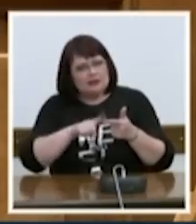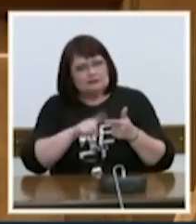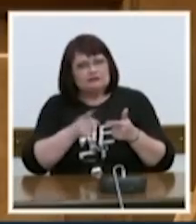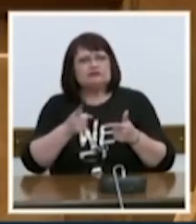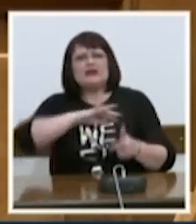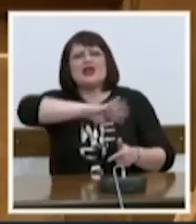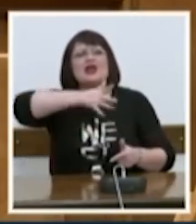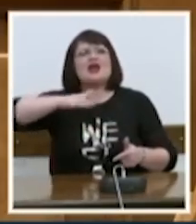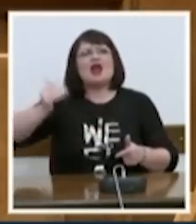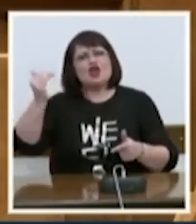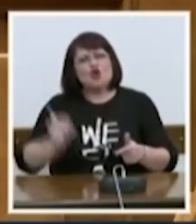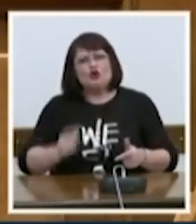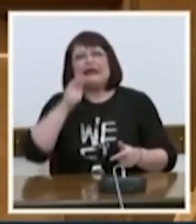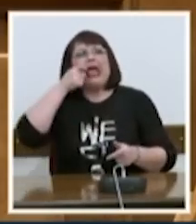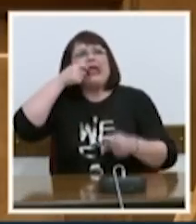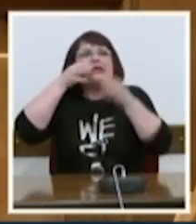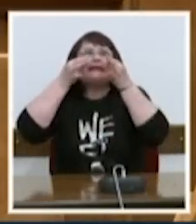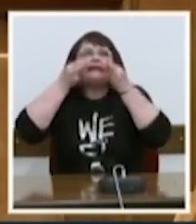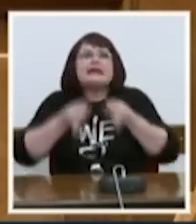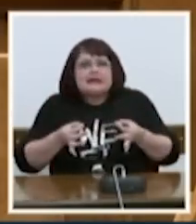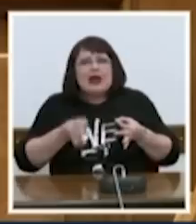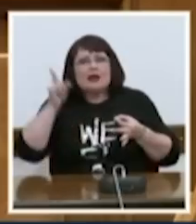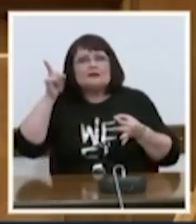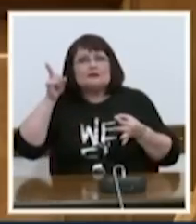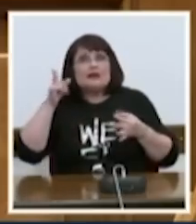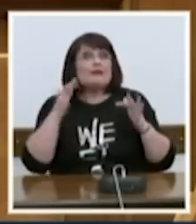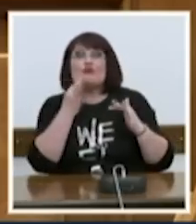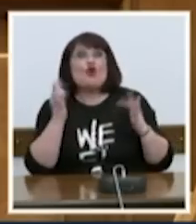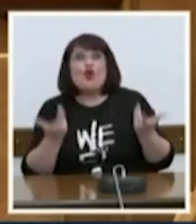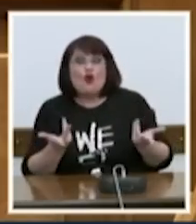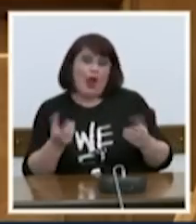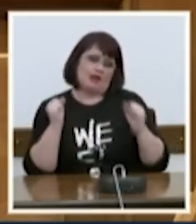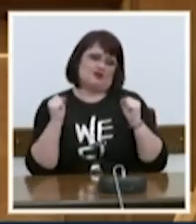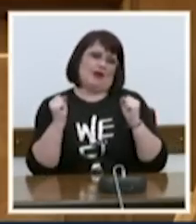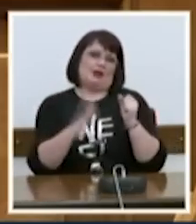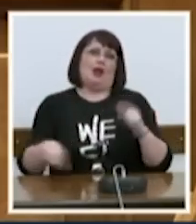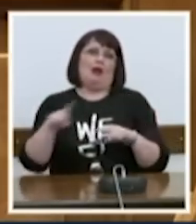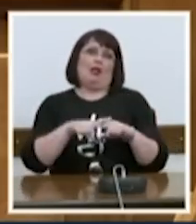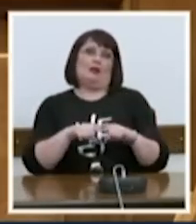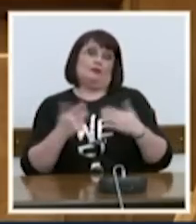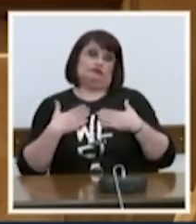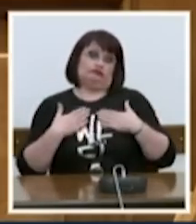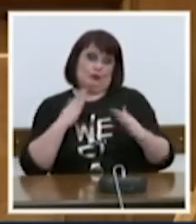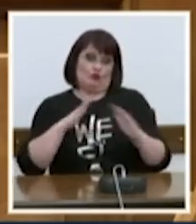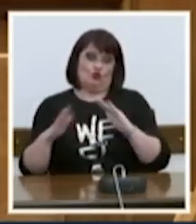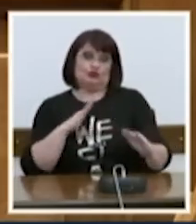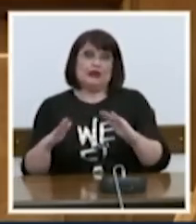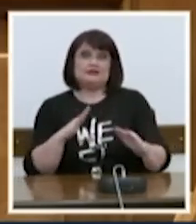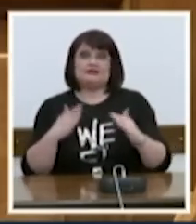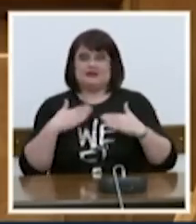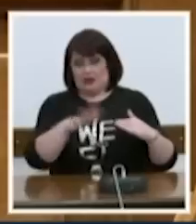της Νότιας Κίνας, δήθεν γίνεται για την ασφάλεια της χώρας μας, για τη διασφάλιση της εδαφικής